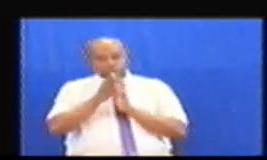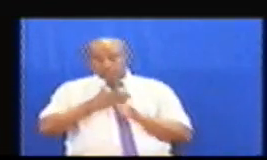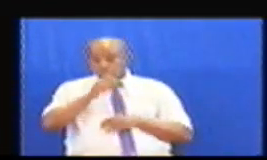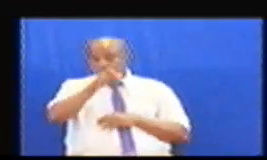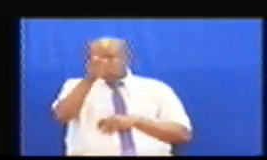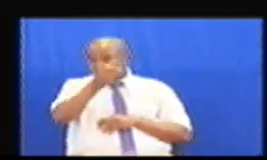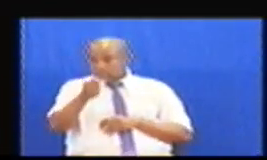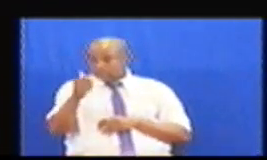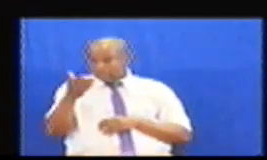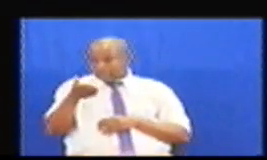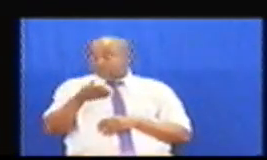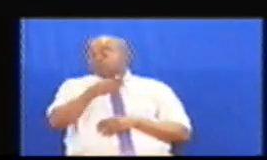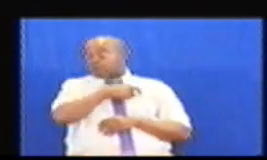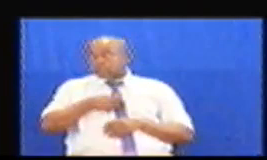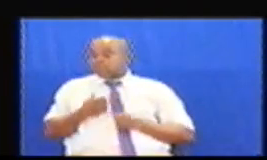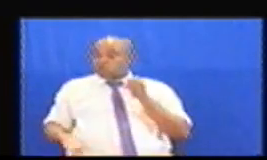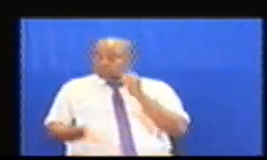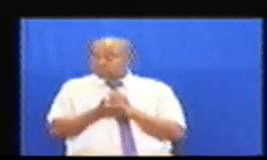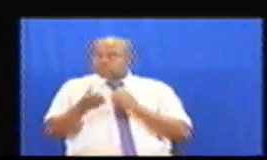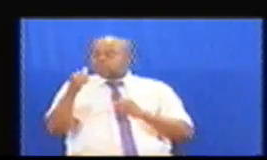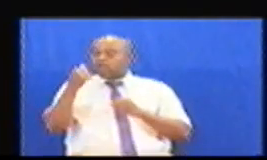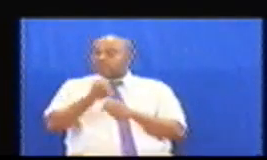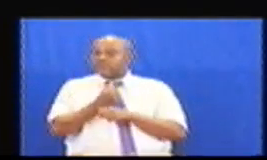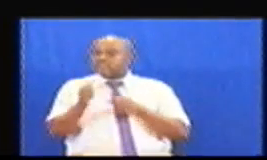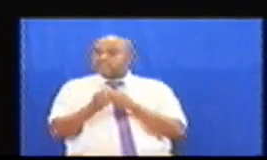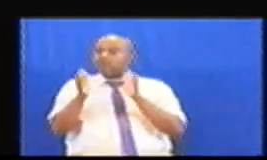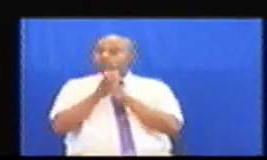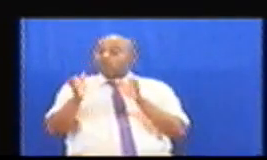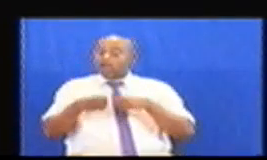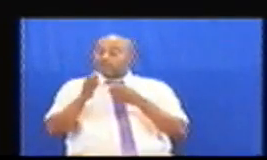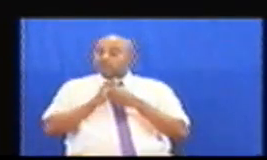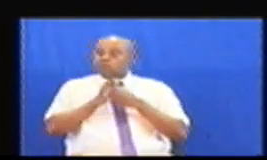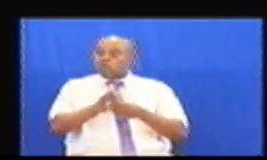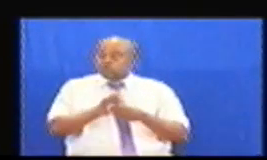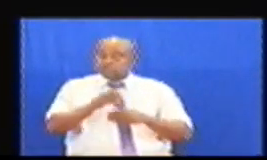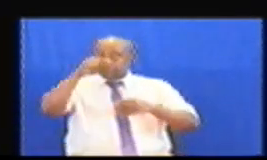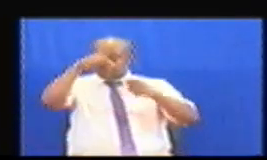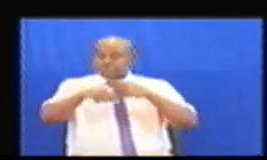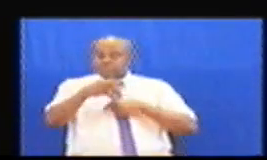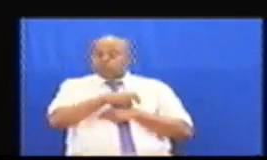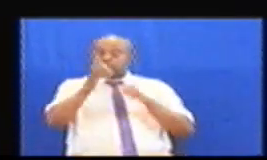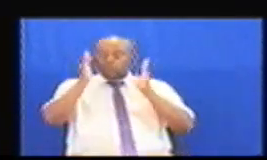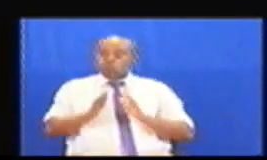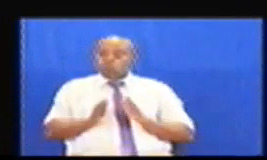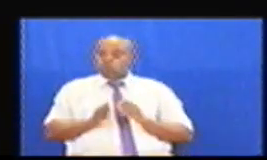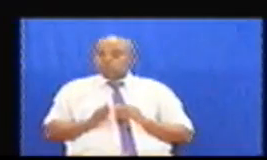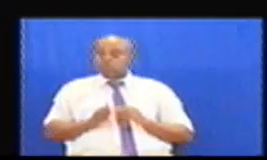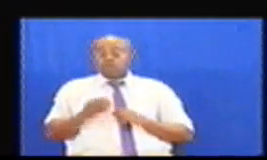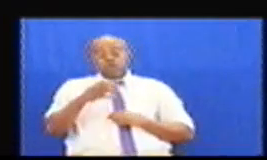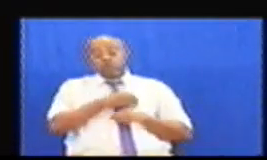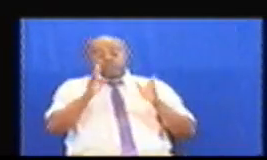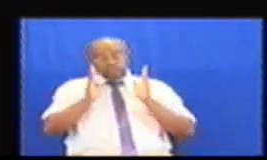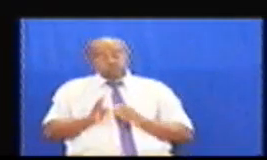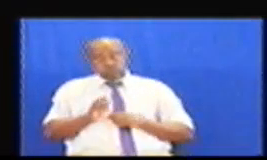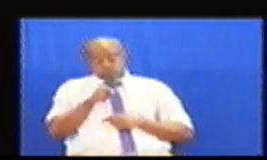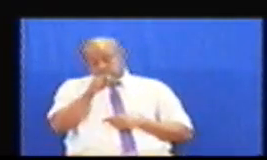serikali itafanya, Mheshimiwa Rais Magufuli amefanya jambo kubwa, ametoa mwongozo chini kwa Mheshimiwa Waziri Mkuu, Mheshimiwa Waziri Mkuu na mawaziri kwa ujumla, serikali